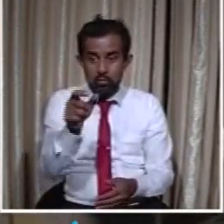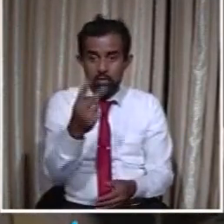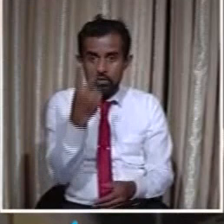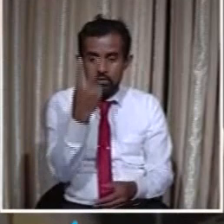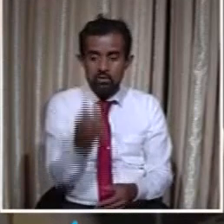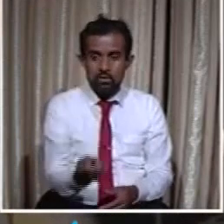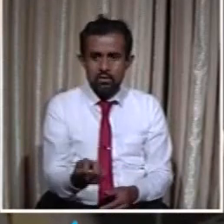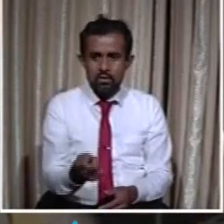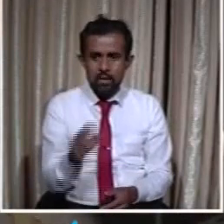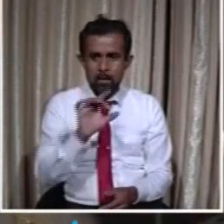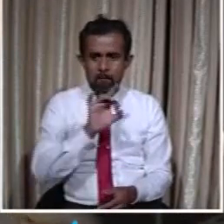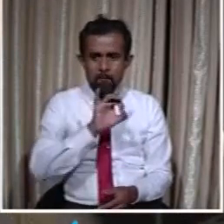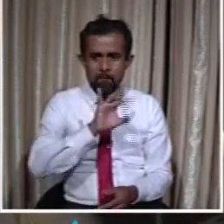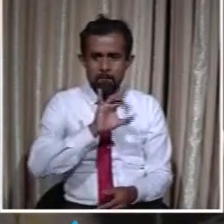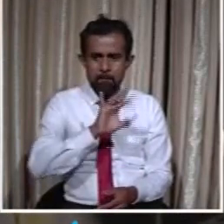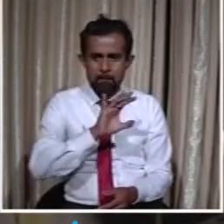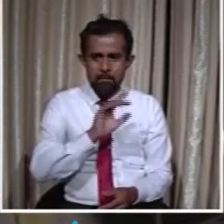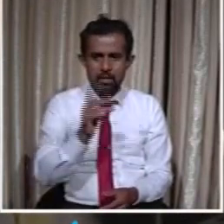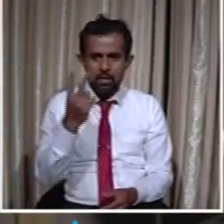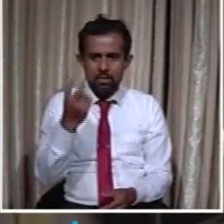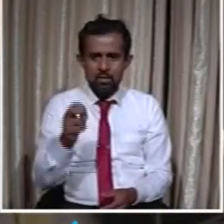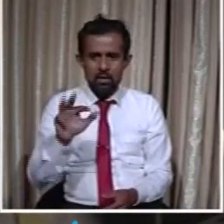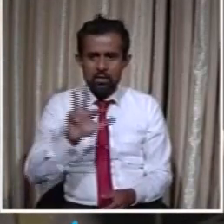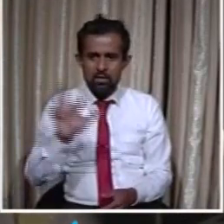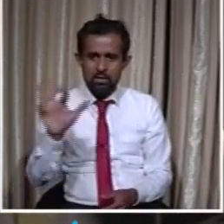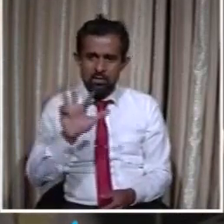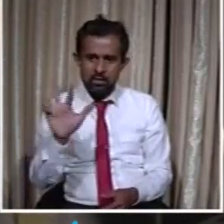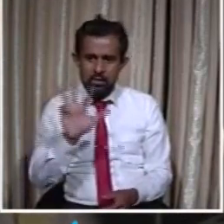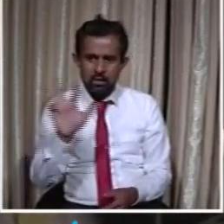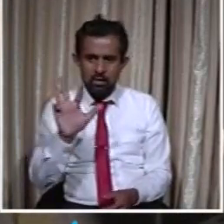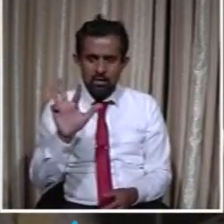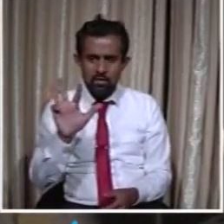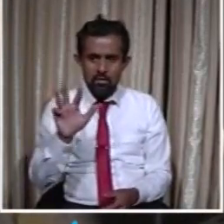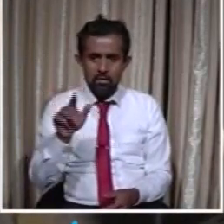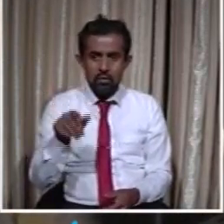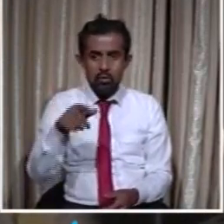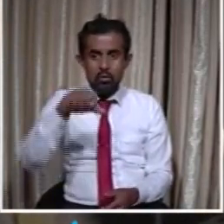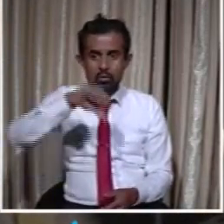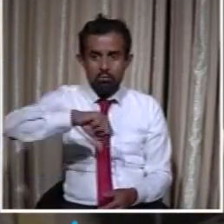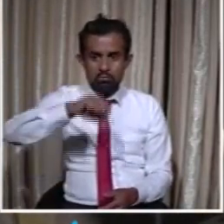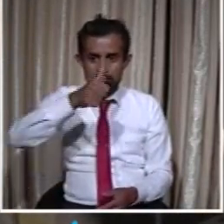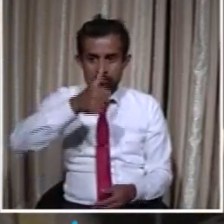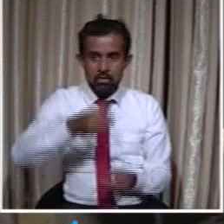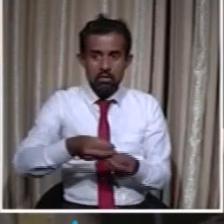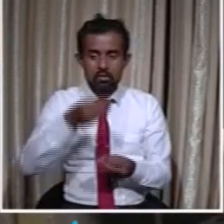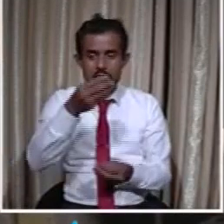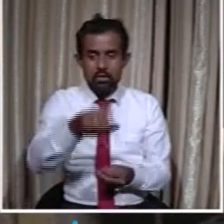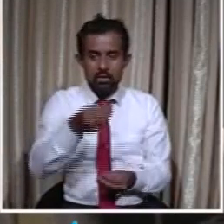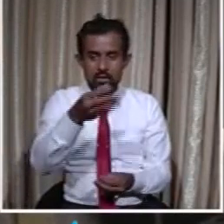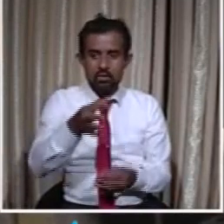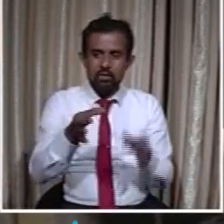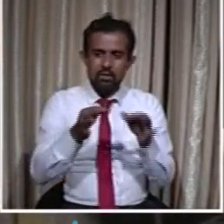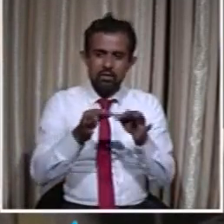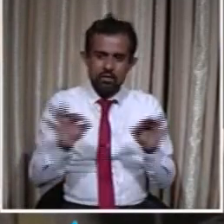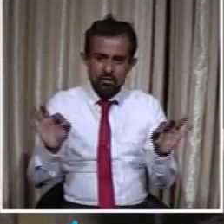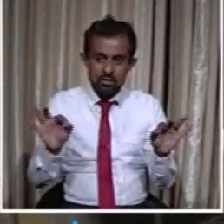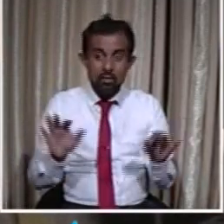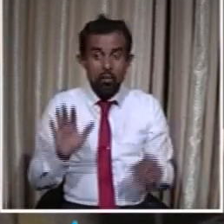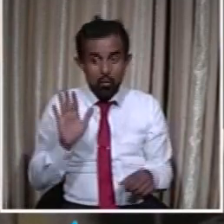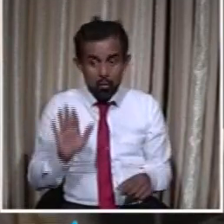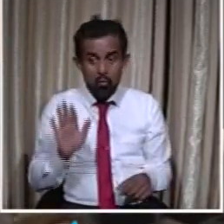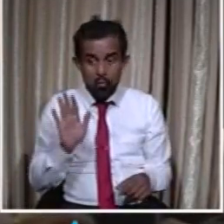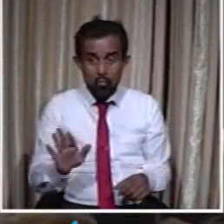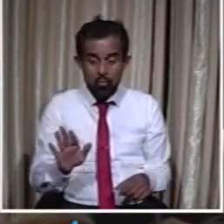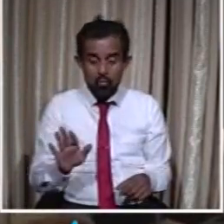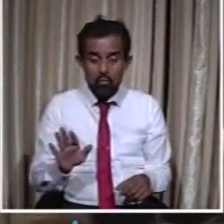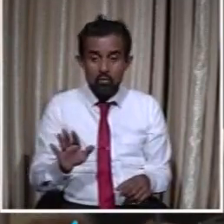2015-19 காலப்பகுதிகளில் அவர்களை புனர்வாழ்வு அளித்து விடுதலை செய்யப்பட வேண்டும் என்ற நோக்கத்திற்காக பல முயற்சிகள் எடுத்திருந்தீர்கள். ஆனால் அது